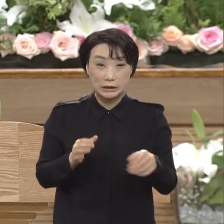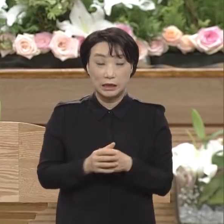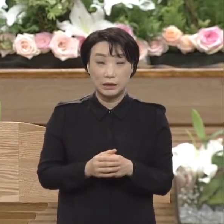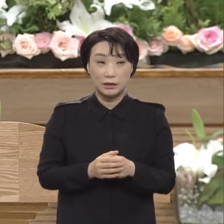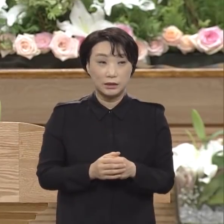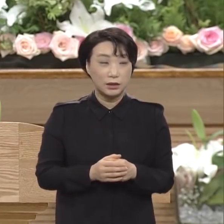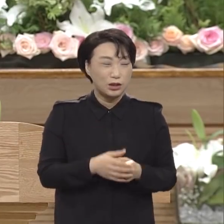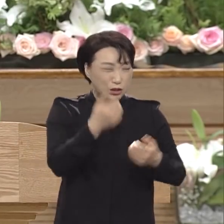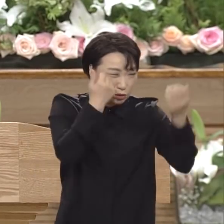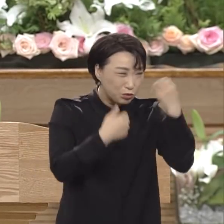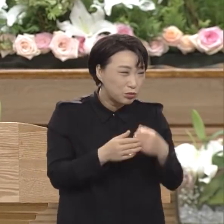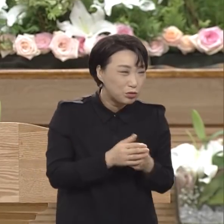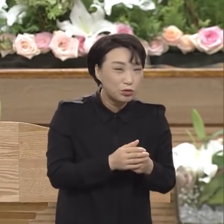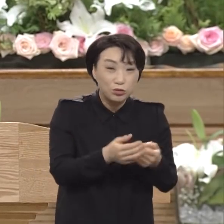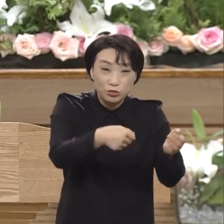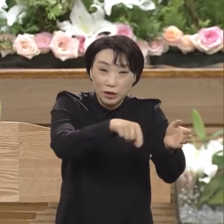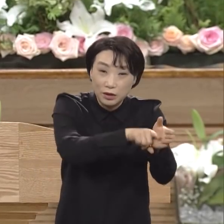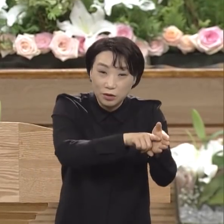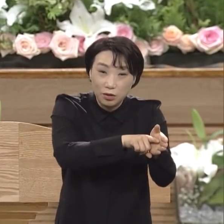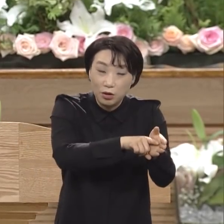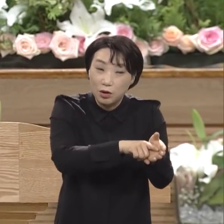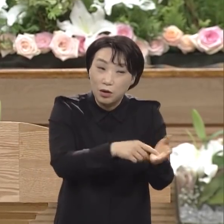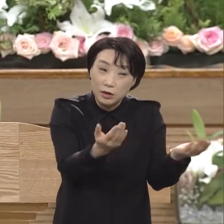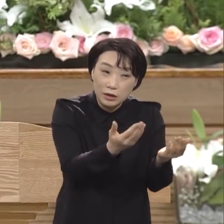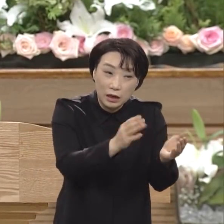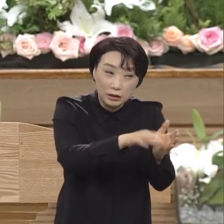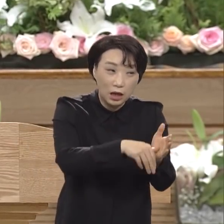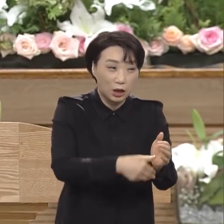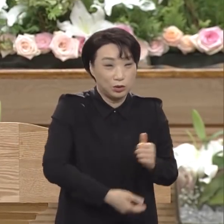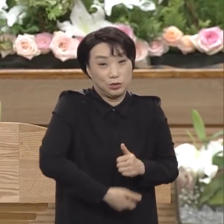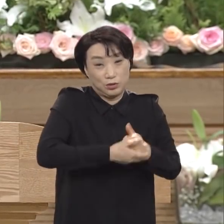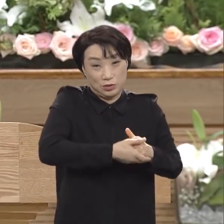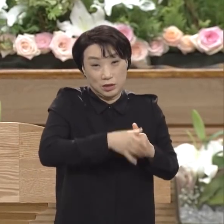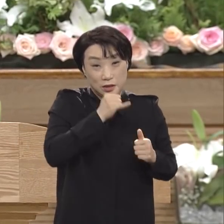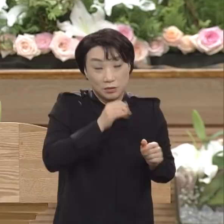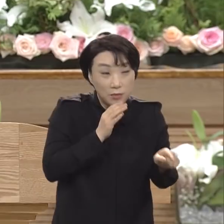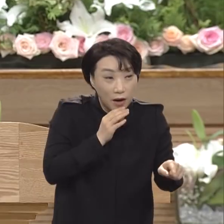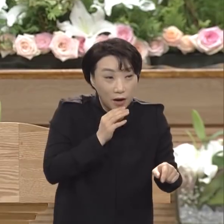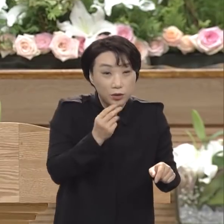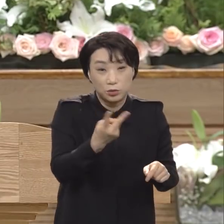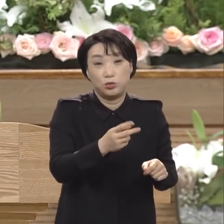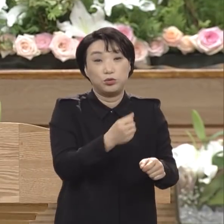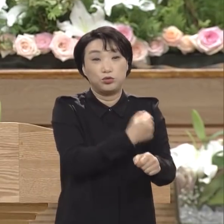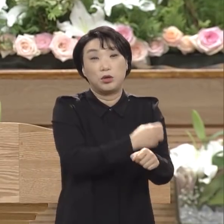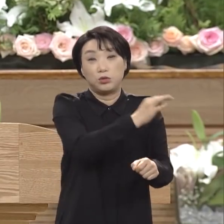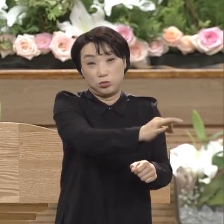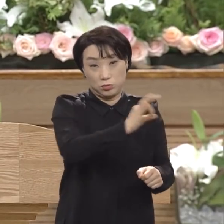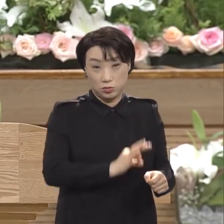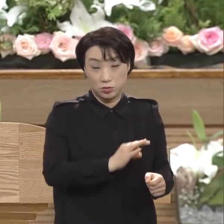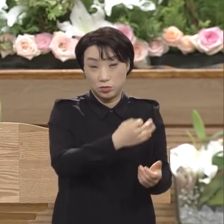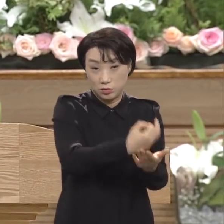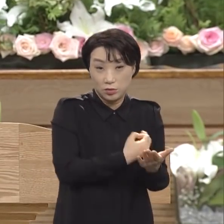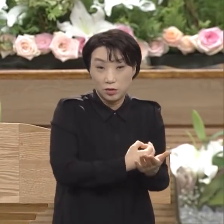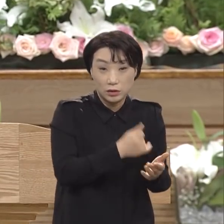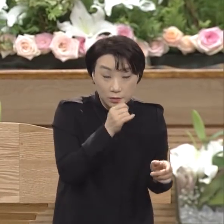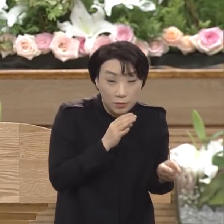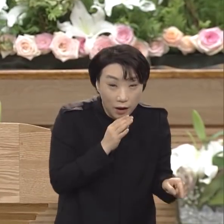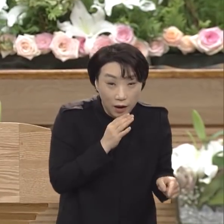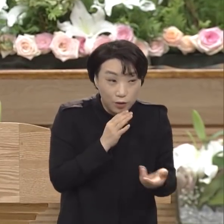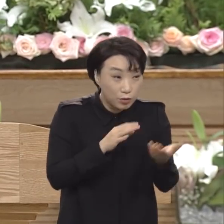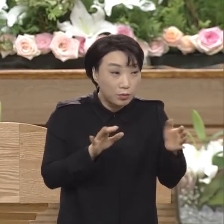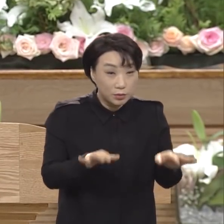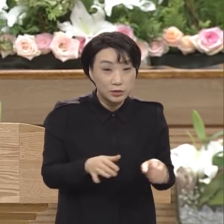세상에서 누구를 위해서 일하면 칭찬을 받든 아니면 품삯을 받든 하잖아요. 근데 우리는 품삯